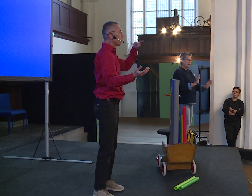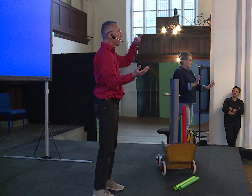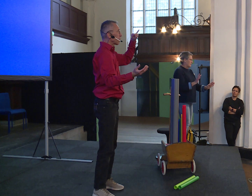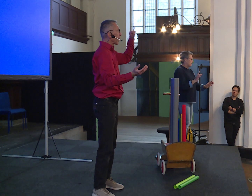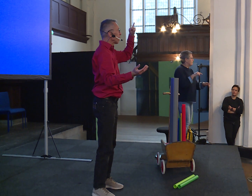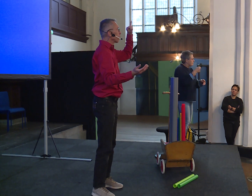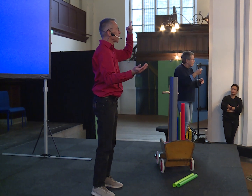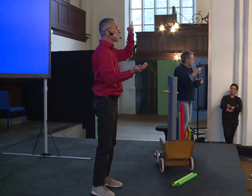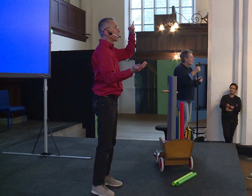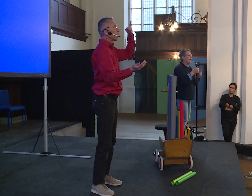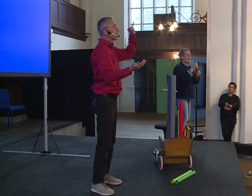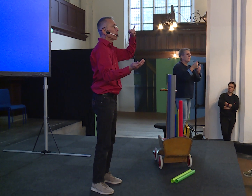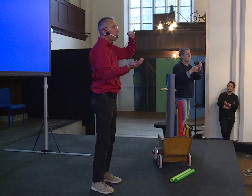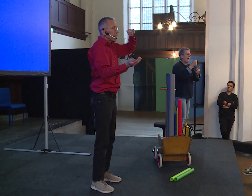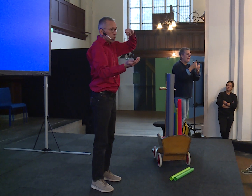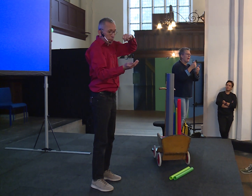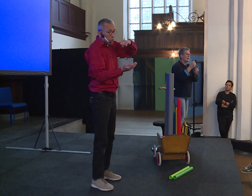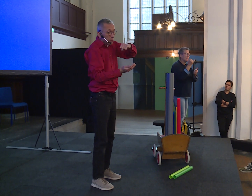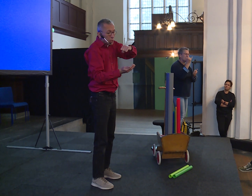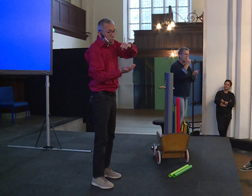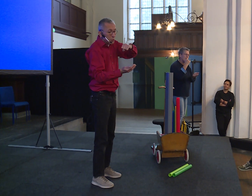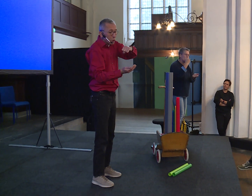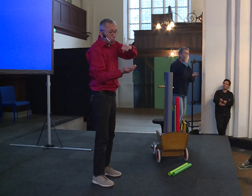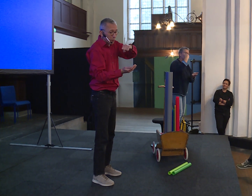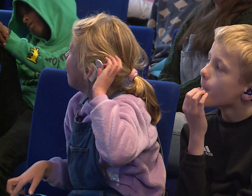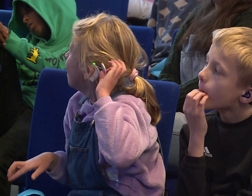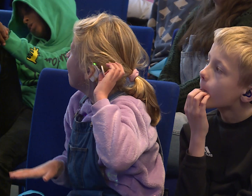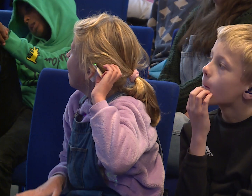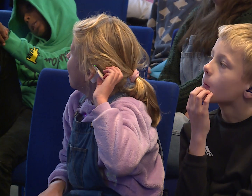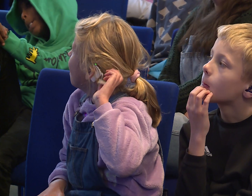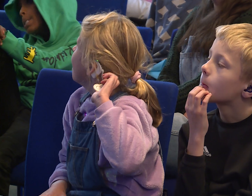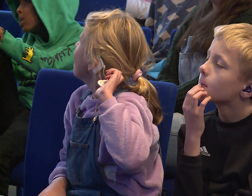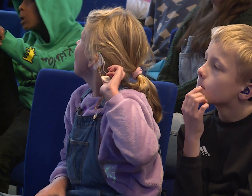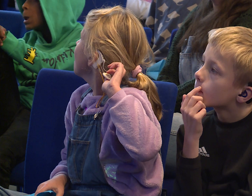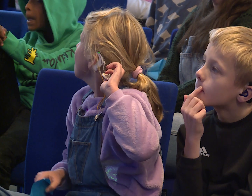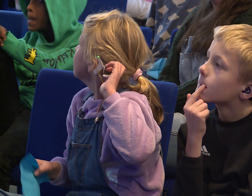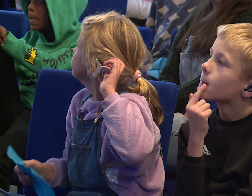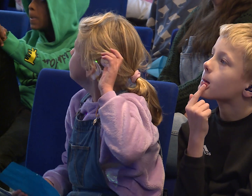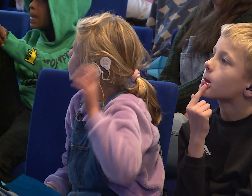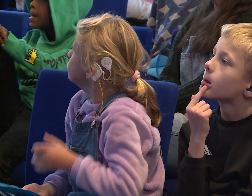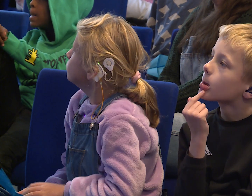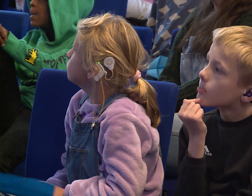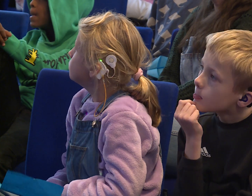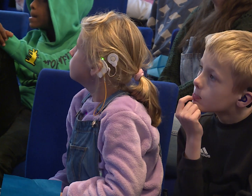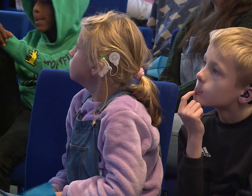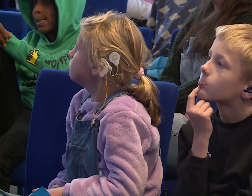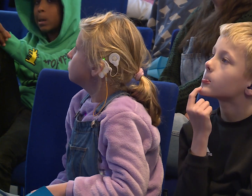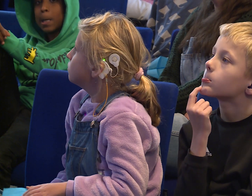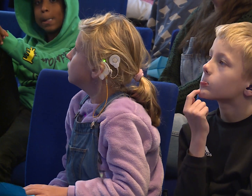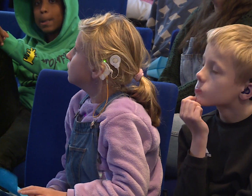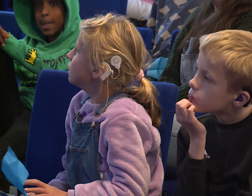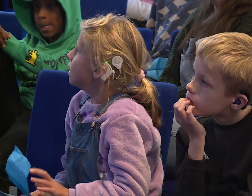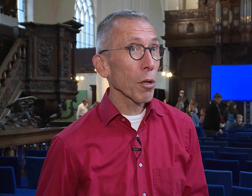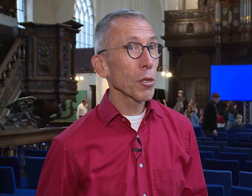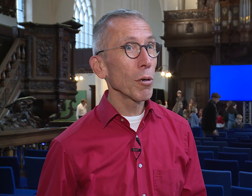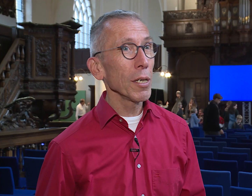Er waren ook twee tolken die de voorstelling ter plekke vertaalden voor zo'n 100 leerlingen van het Cantalis Guyot School in Haren. Het gaat